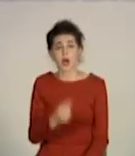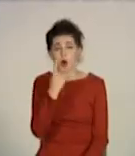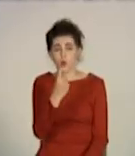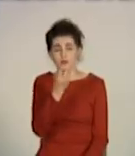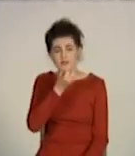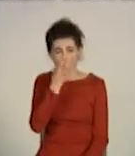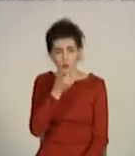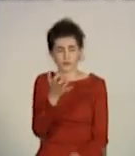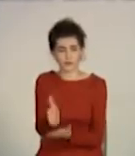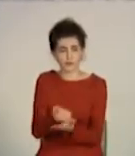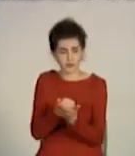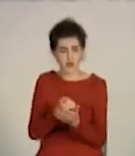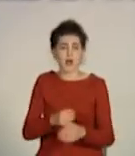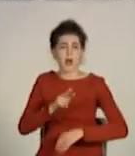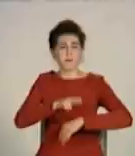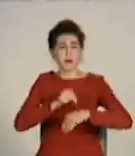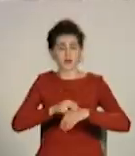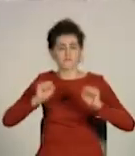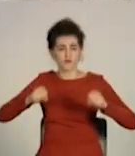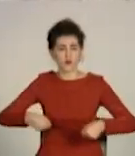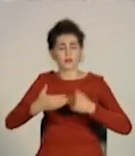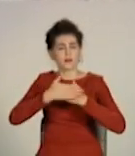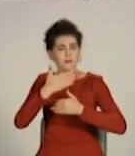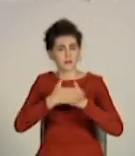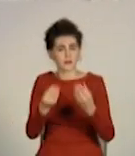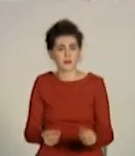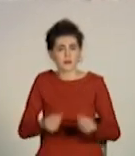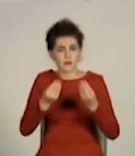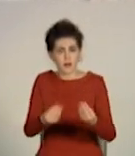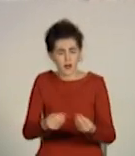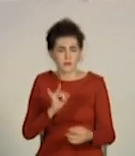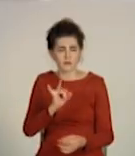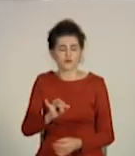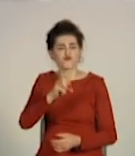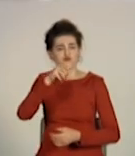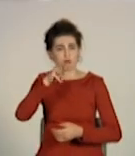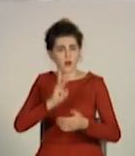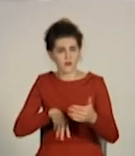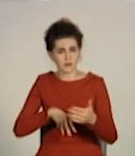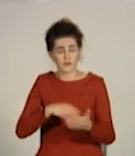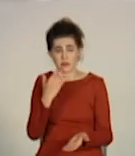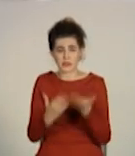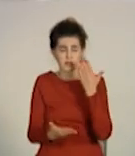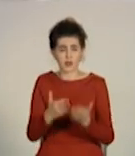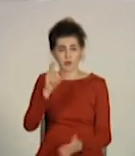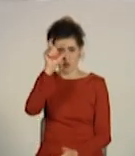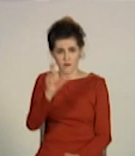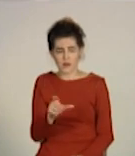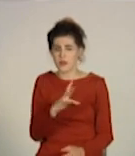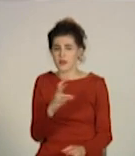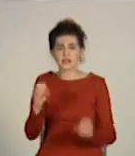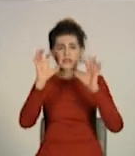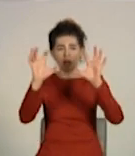квітку поліцейські можуть завести справу, а порушникам загрожує грошове стягнення. То якщо людина незаконно